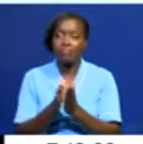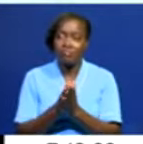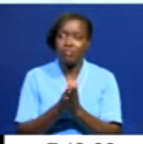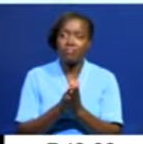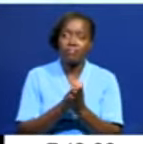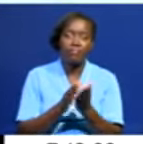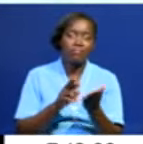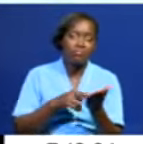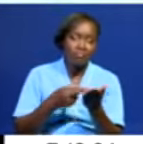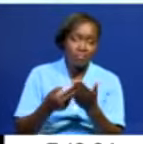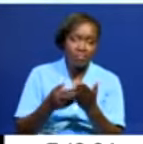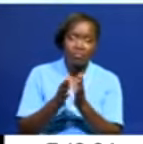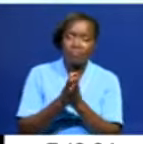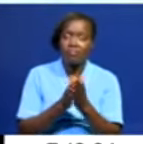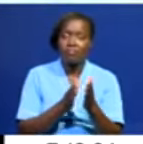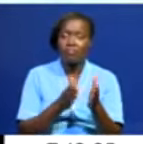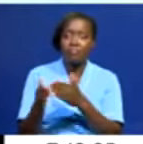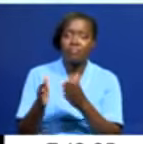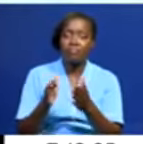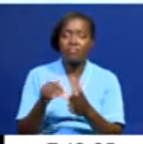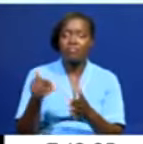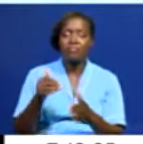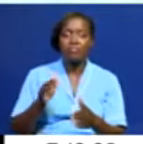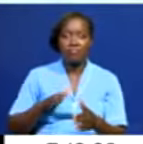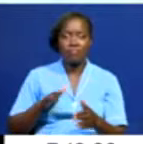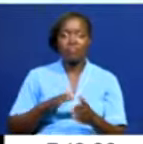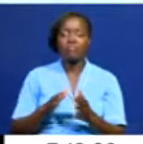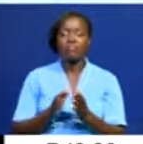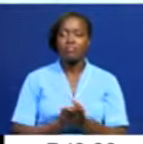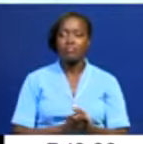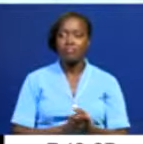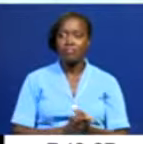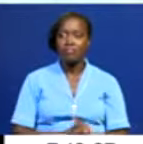kubuni nafasi kwa wanawake wengine wajasiriamali.